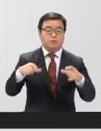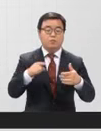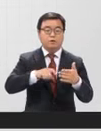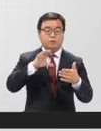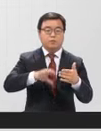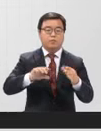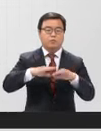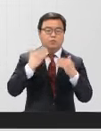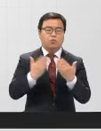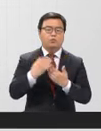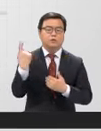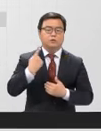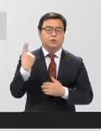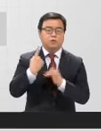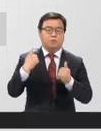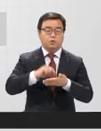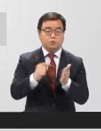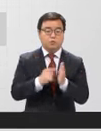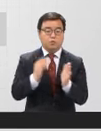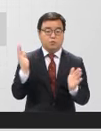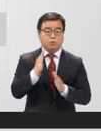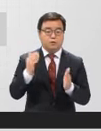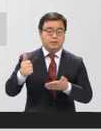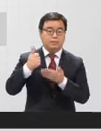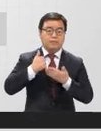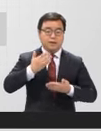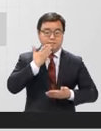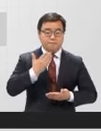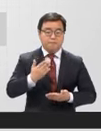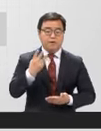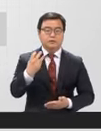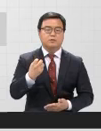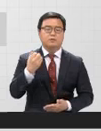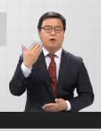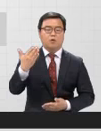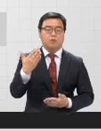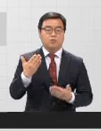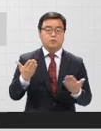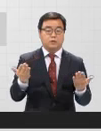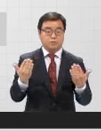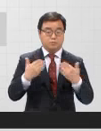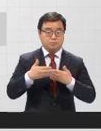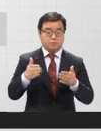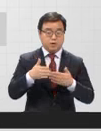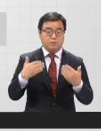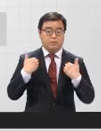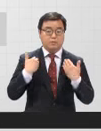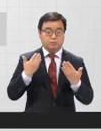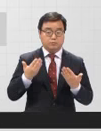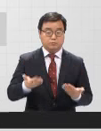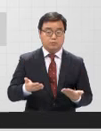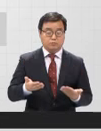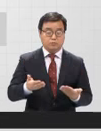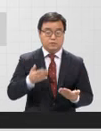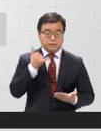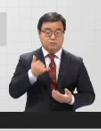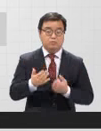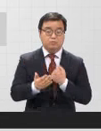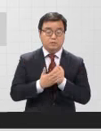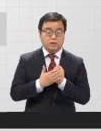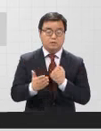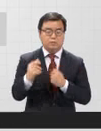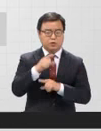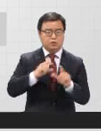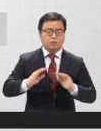모두 천여 명 이상의 학생을 수용할 수 있는 39개의 유휴교실이 있어 학교 신설이 불필요한 것으로 감사원 감사